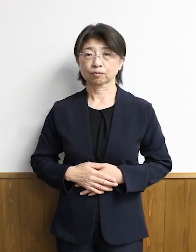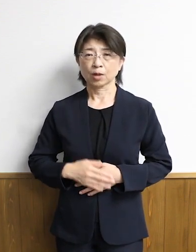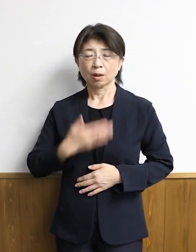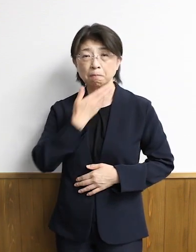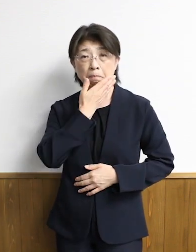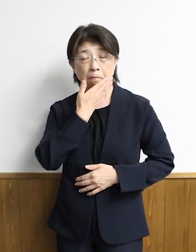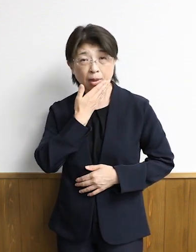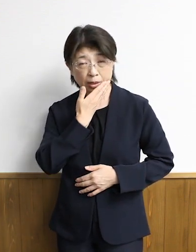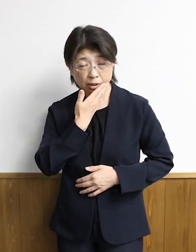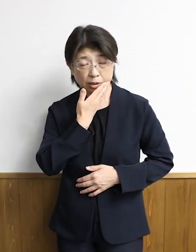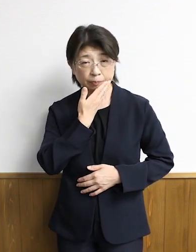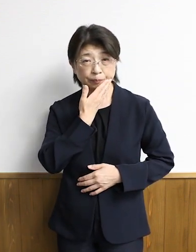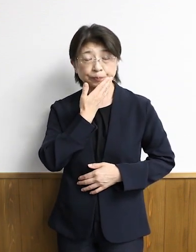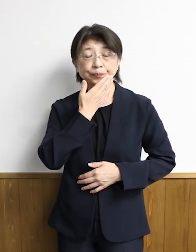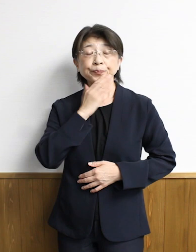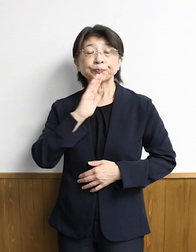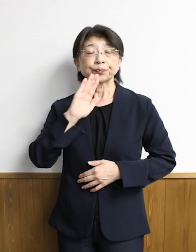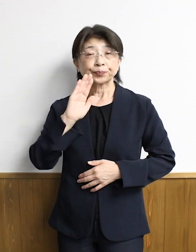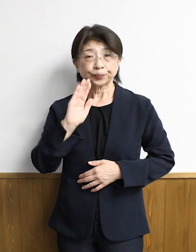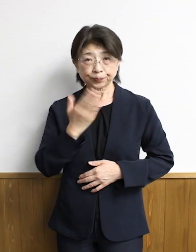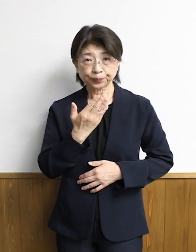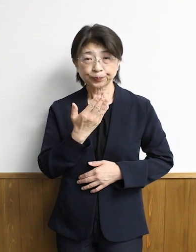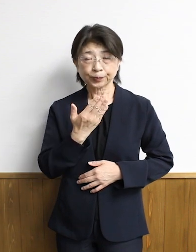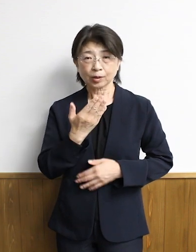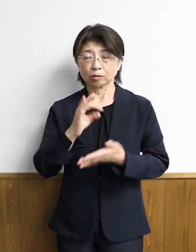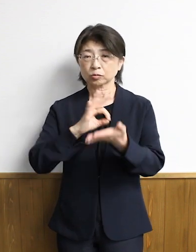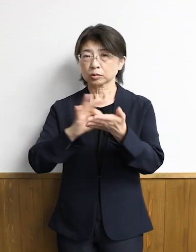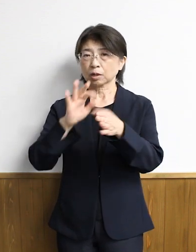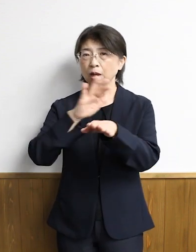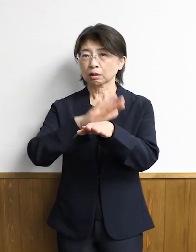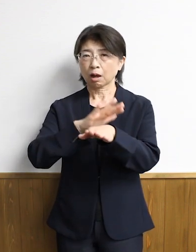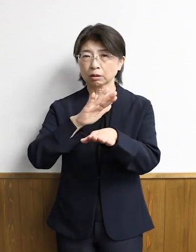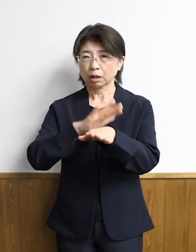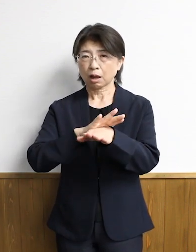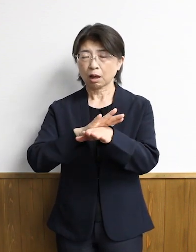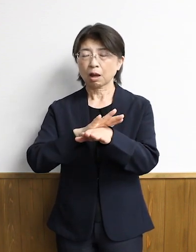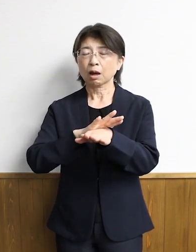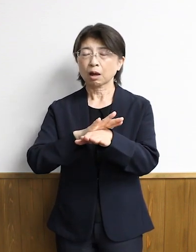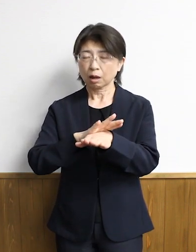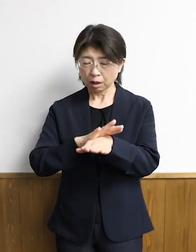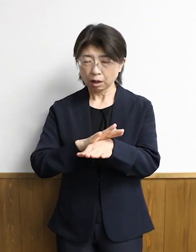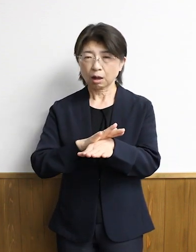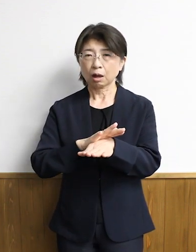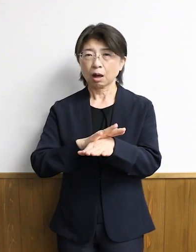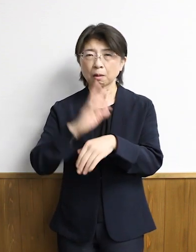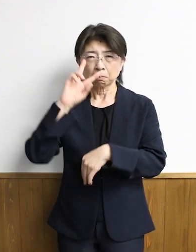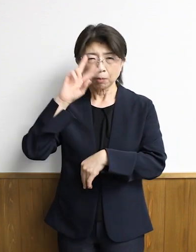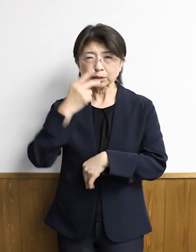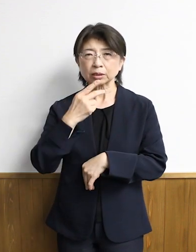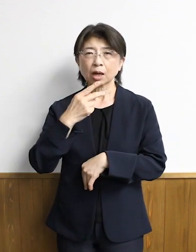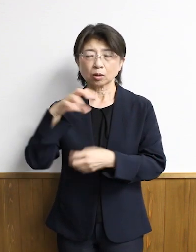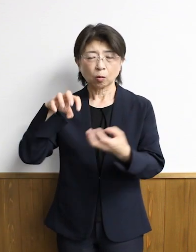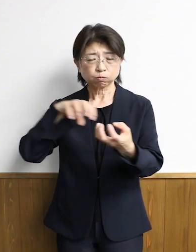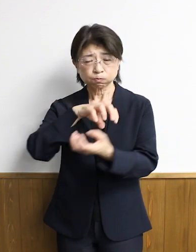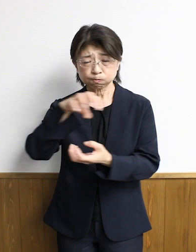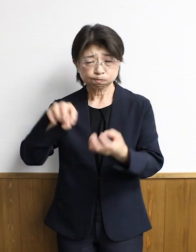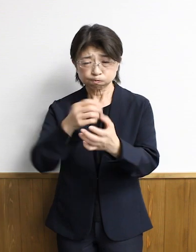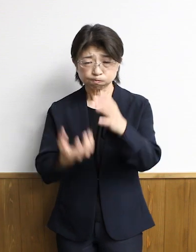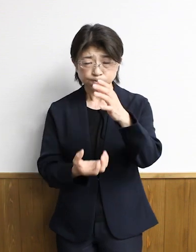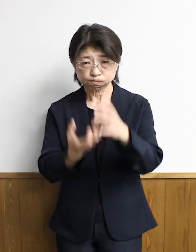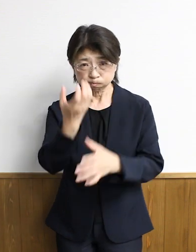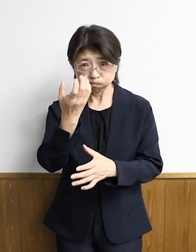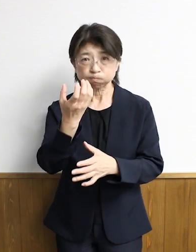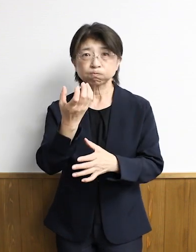便利なものですが改めてその扱い方が適切ではないと大変なトラブルになってしまうということ